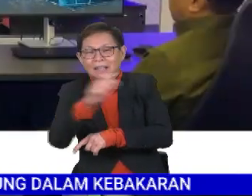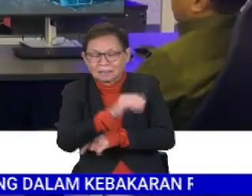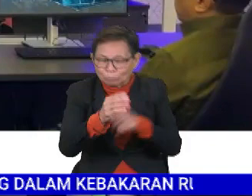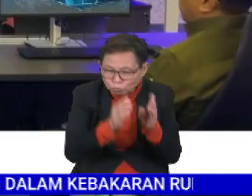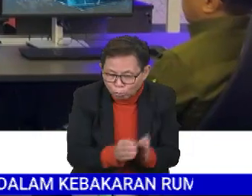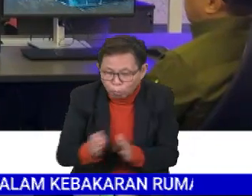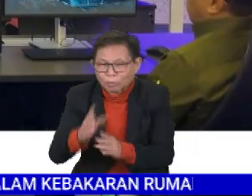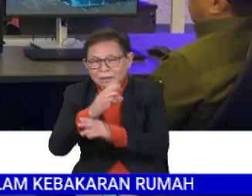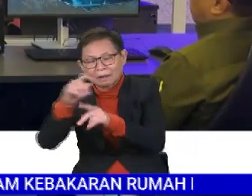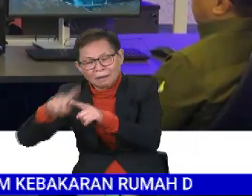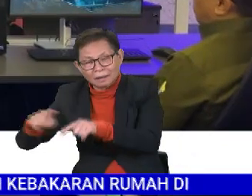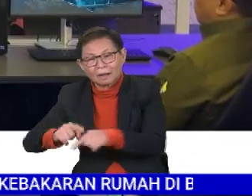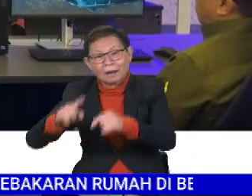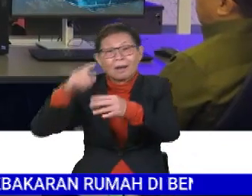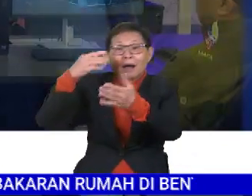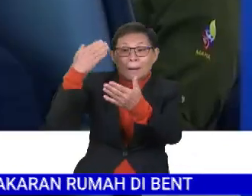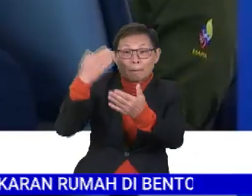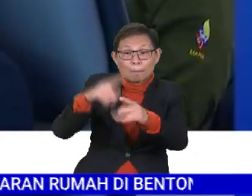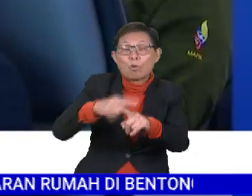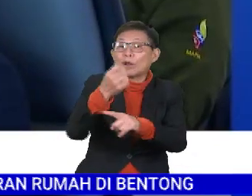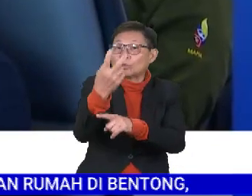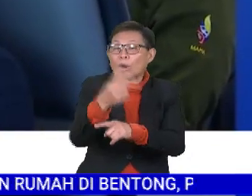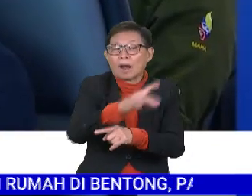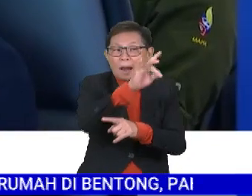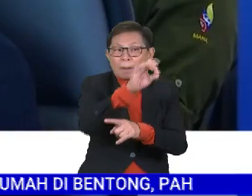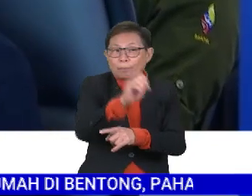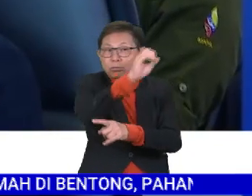sebagainya. Menjelang akhir tahun ini, dianggarkan